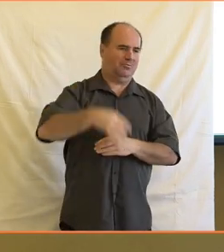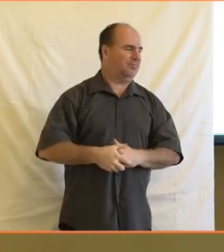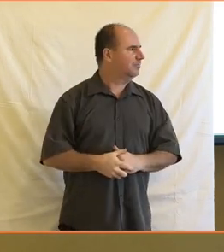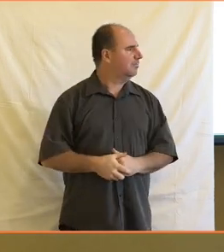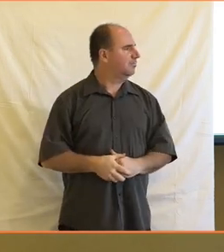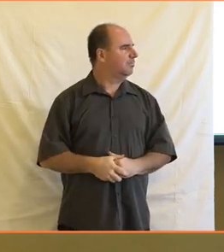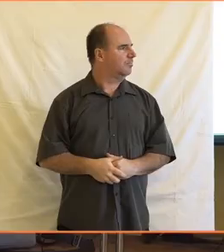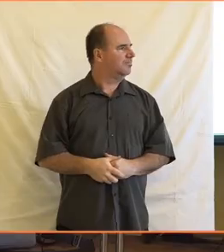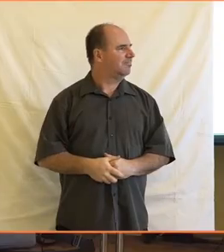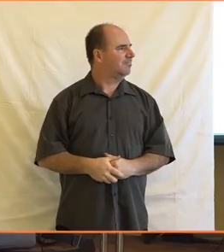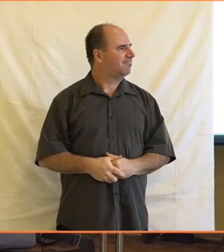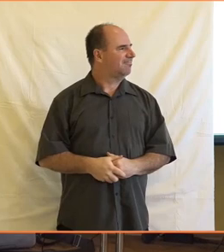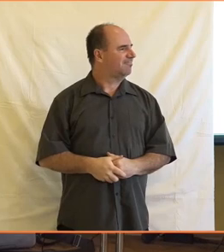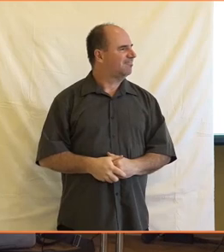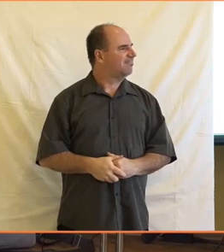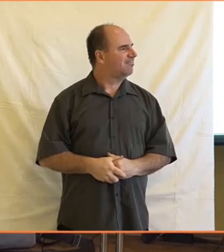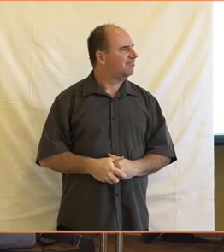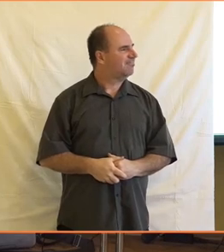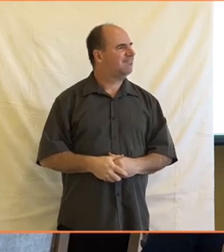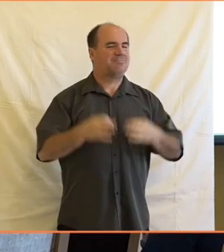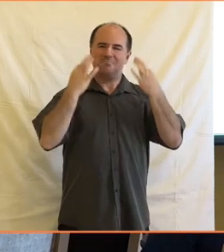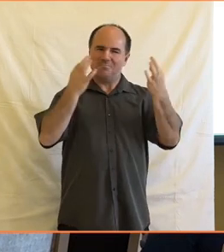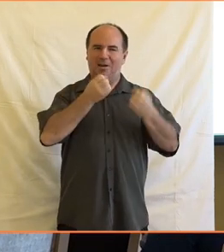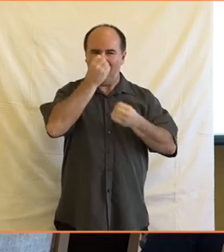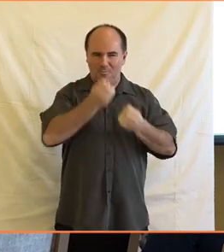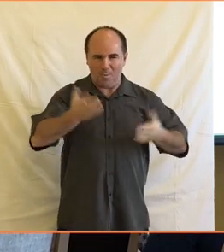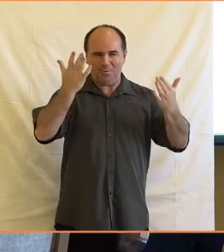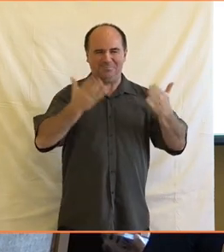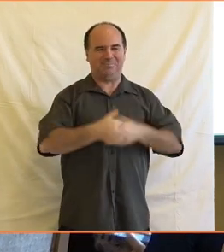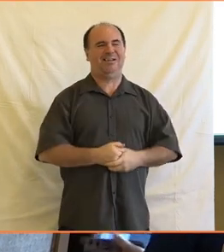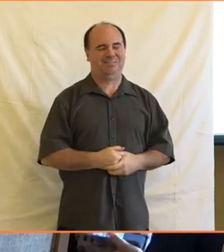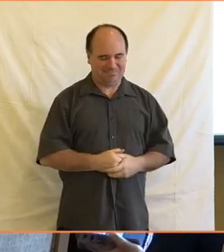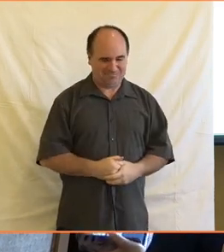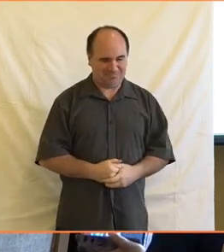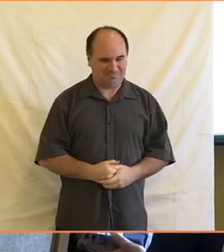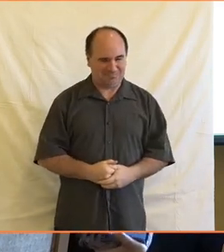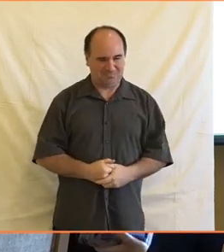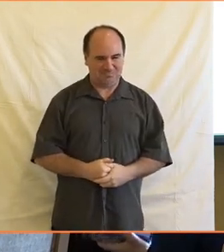Děkuji. Přeji vám úspěch na této konferenci.